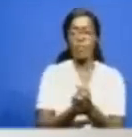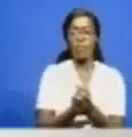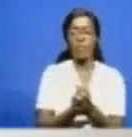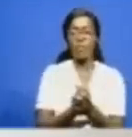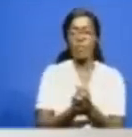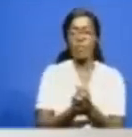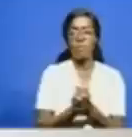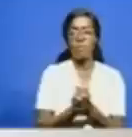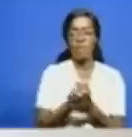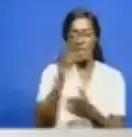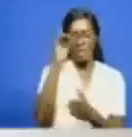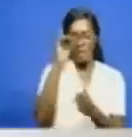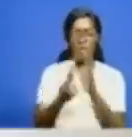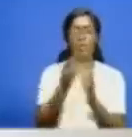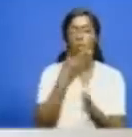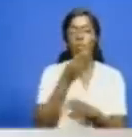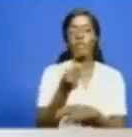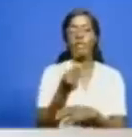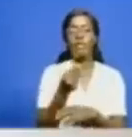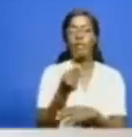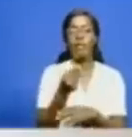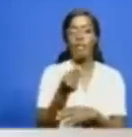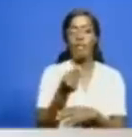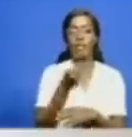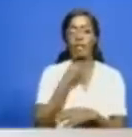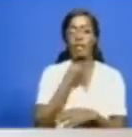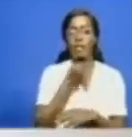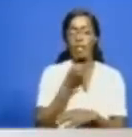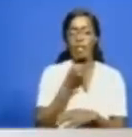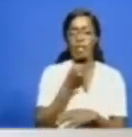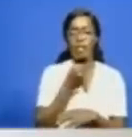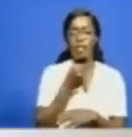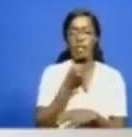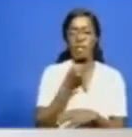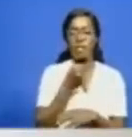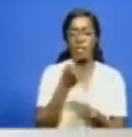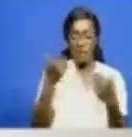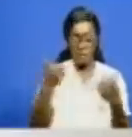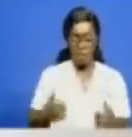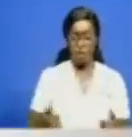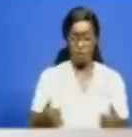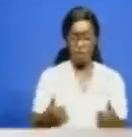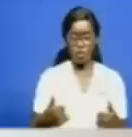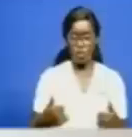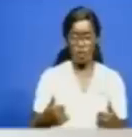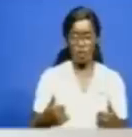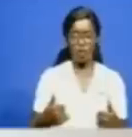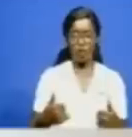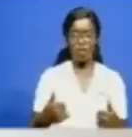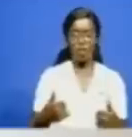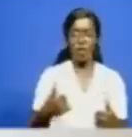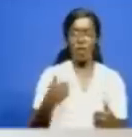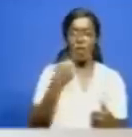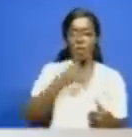He was a disciplined man and I liked the person mzee ambaye